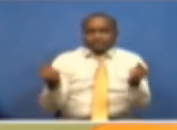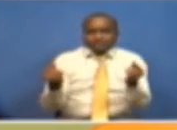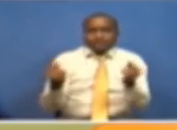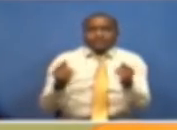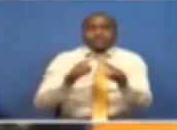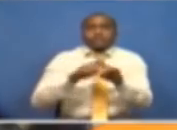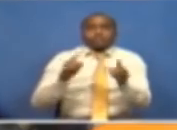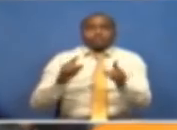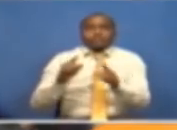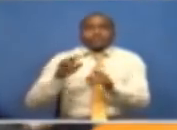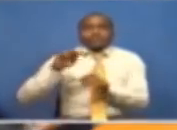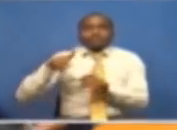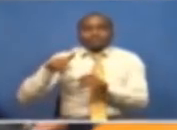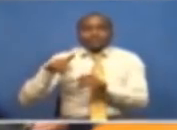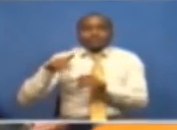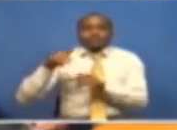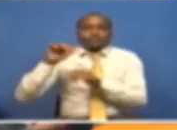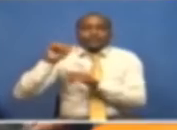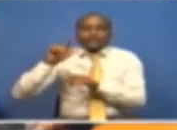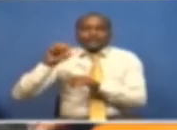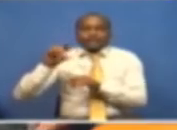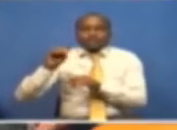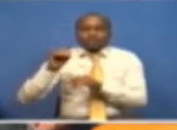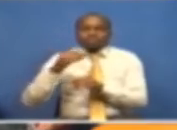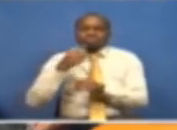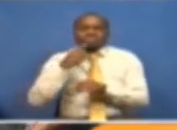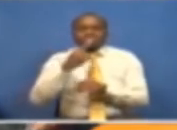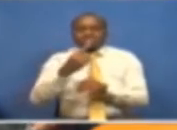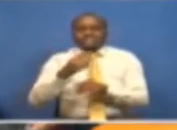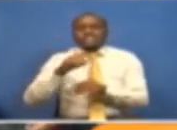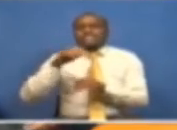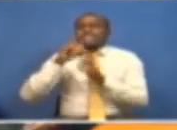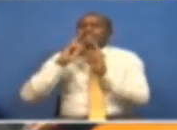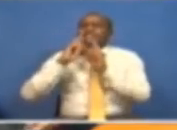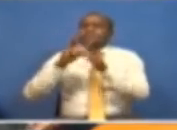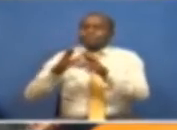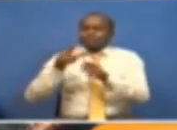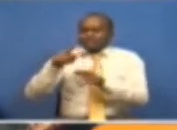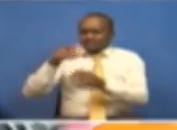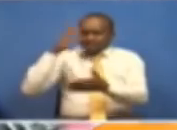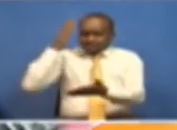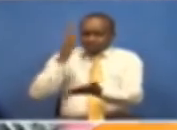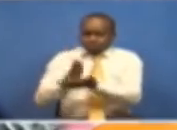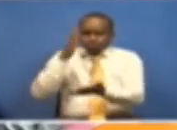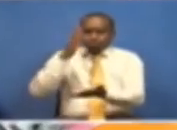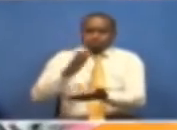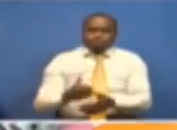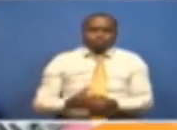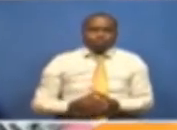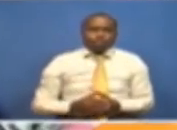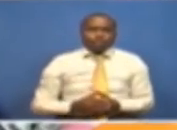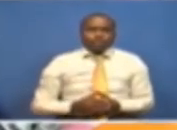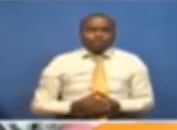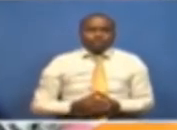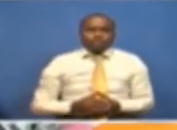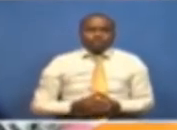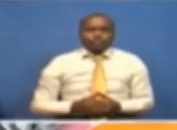wa Alego Usonga Samuel Atandi ametofautiana na madai ya Ruto akisema kwamba ripoti hiyo ilikuwa sahihi.